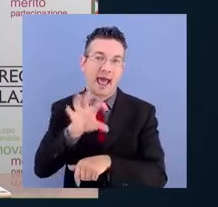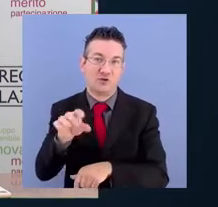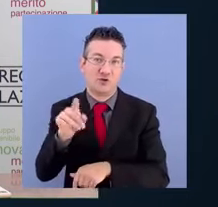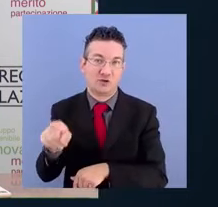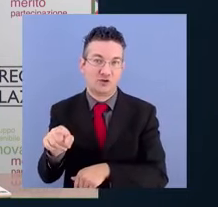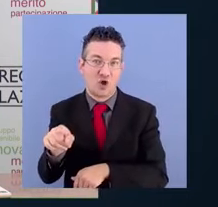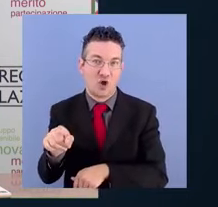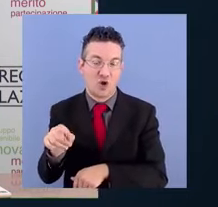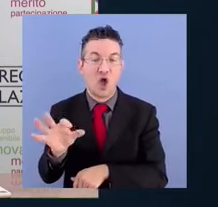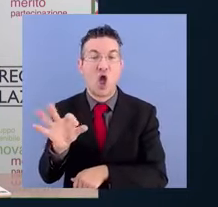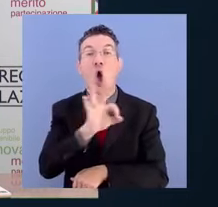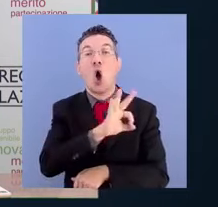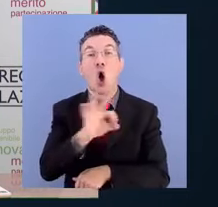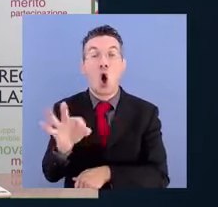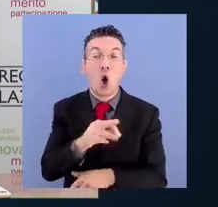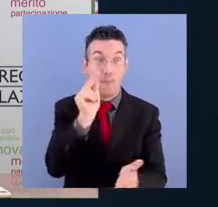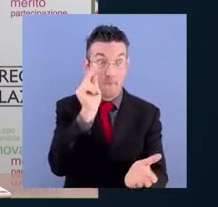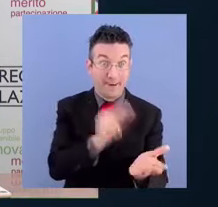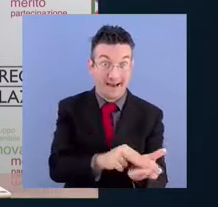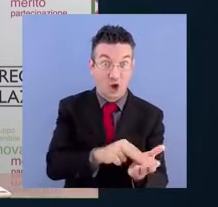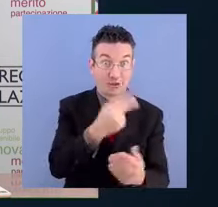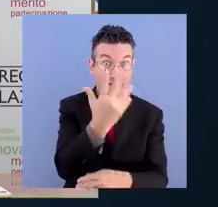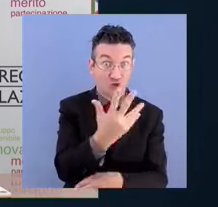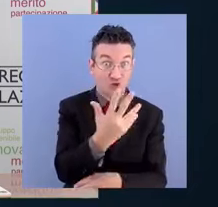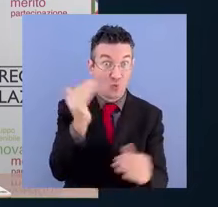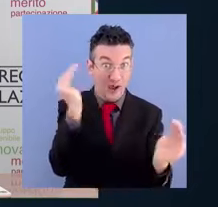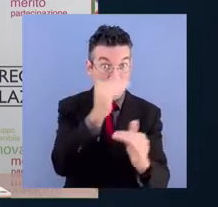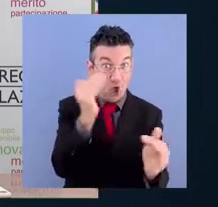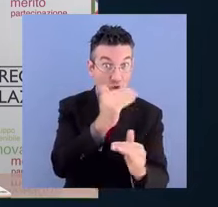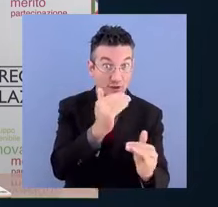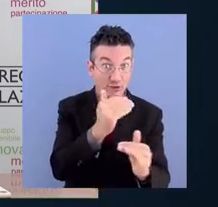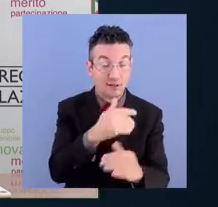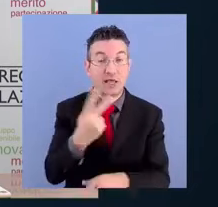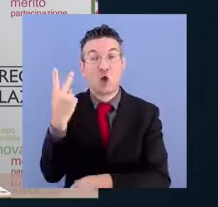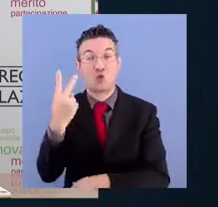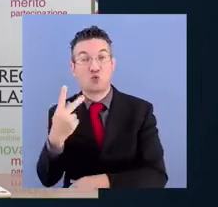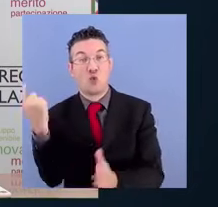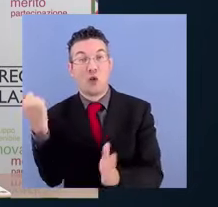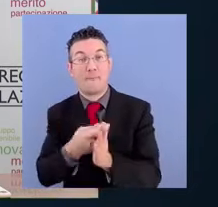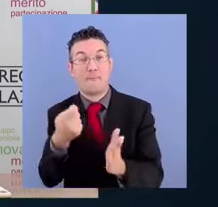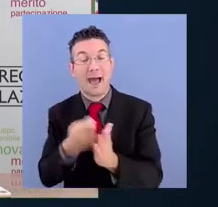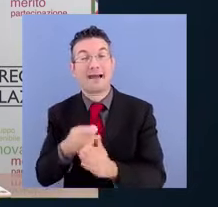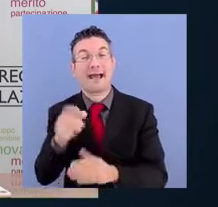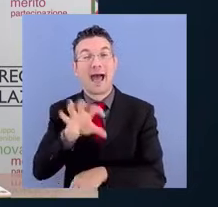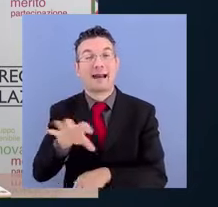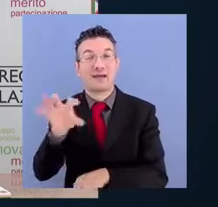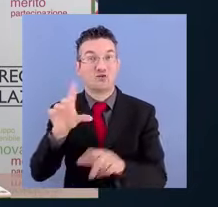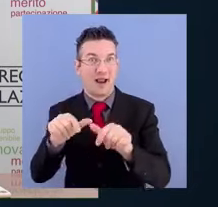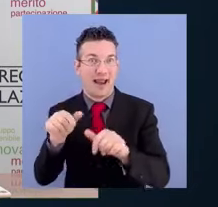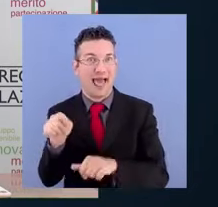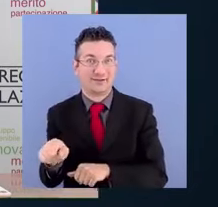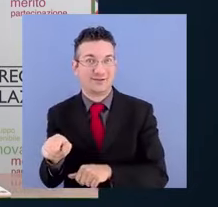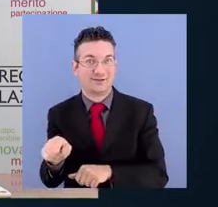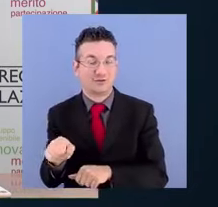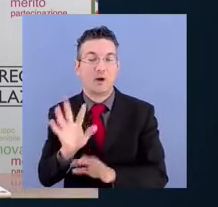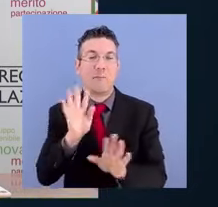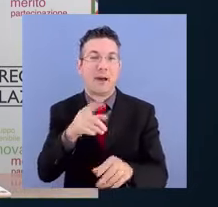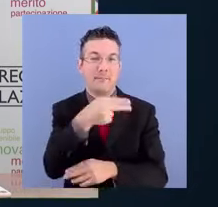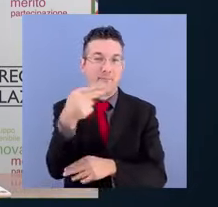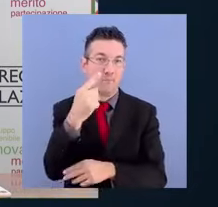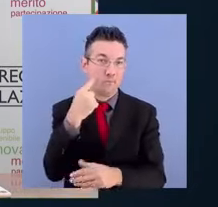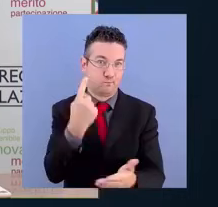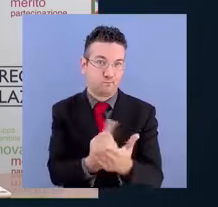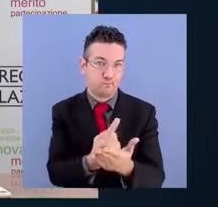pagate dalla regione lazio ogni cinque notti prenotate presso la stessa struttura e le strutture la lista delle